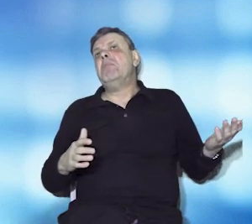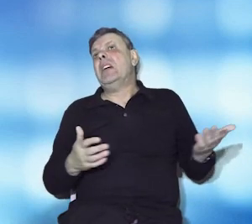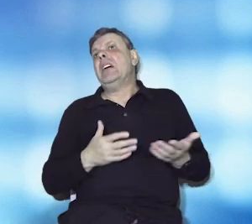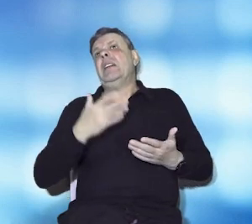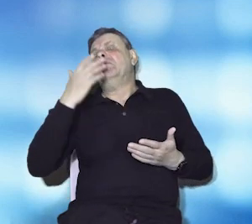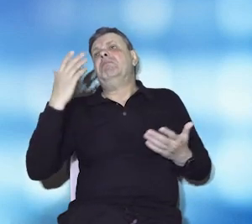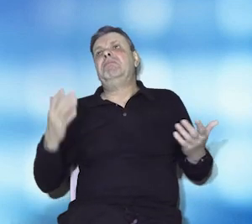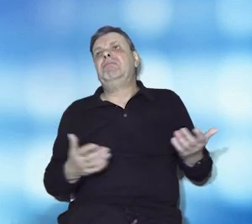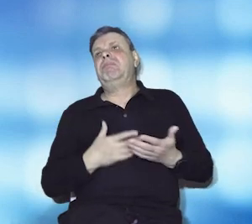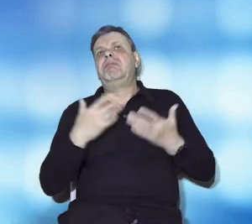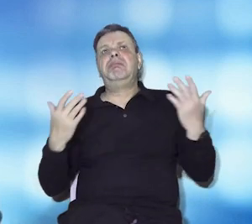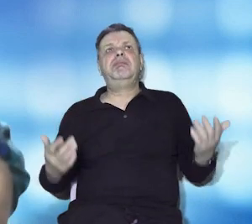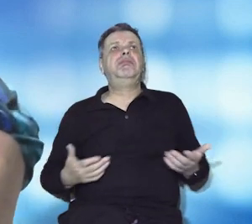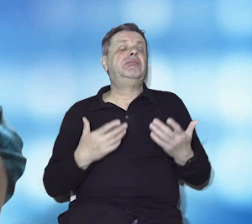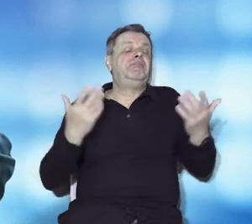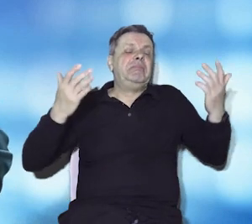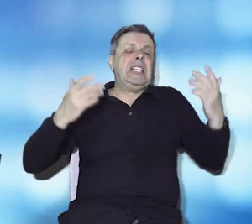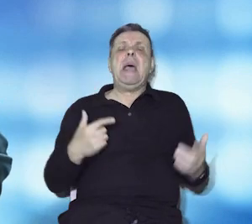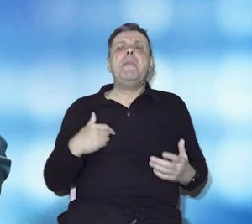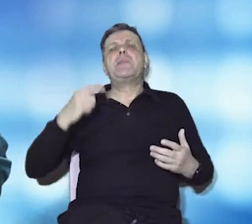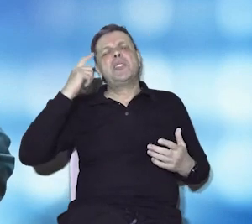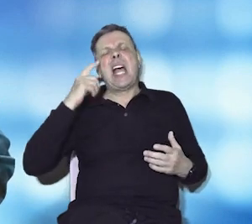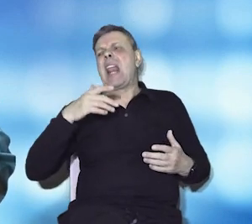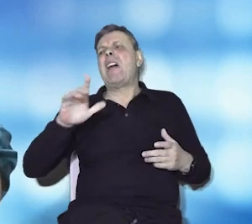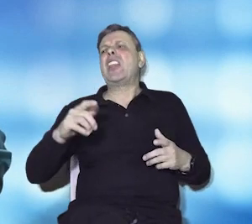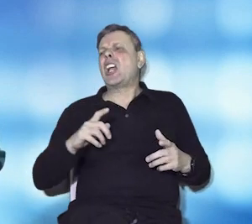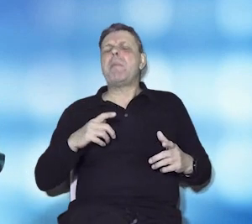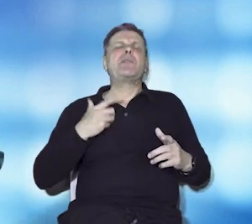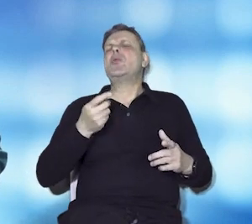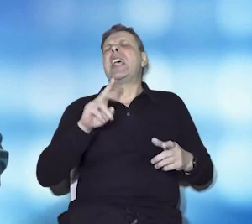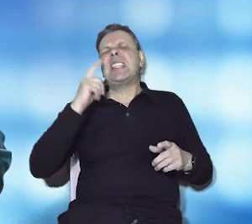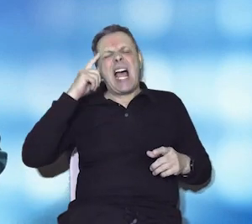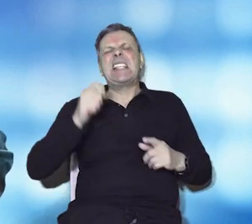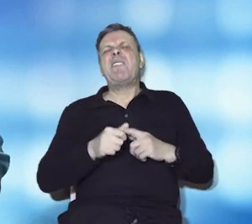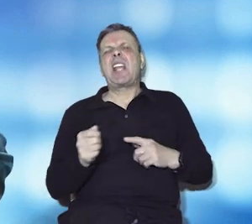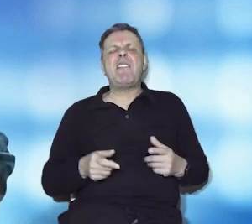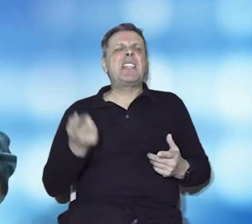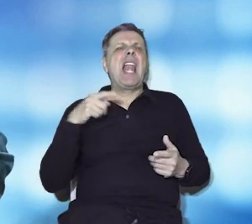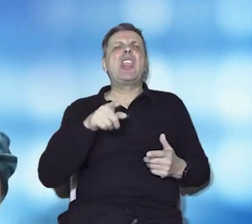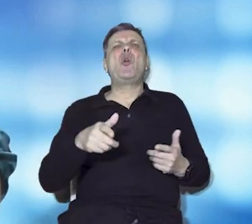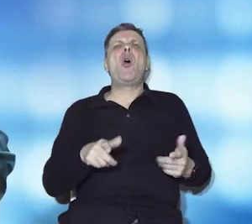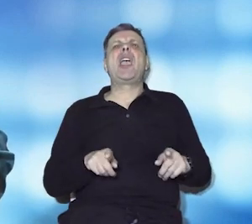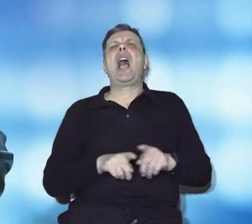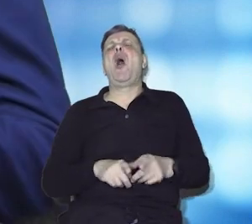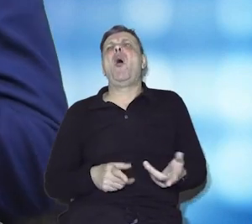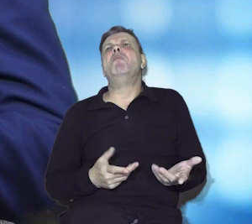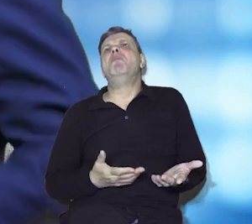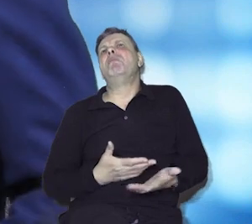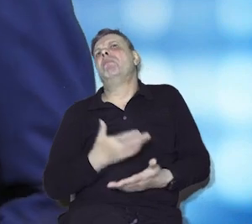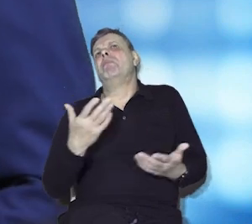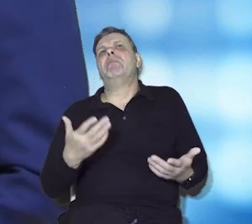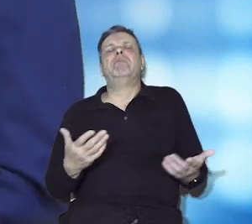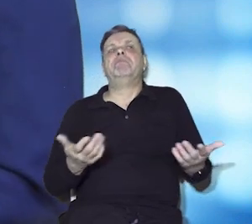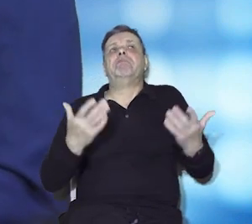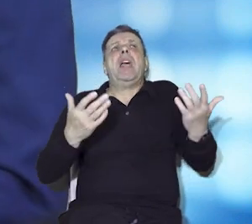Pa da, znali smo se mi, evo, dečki koji vani čekaju, znali smo se zezat ovako, ali više to kao neki glazbeni humor, jel? Da, da,